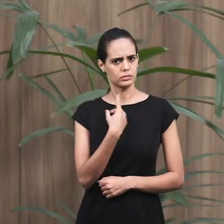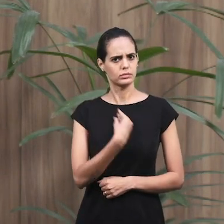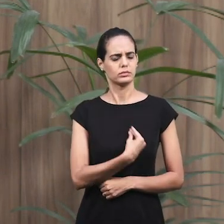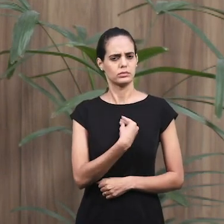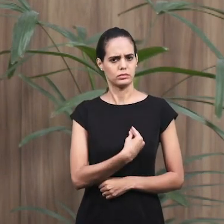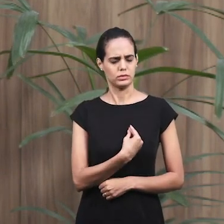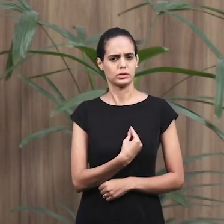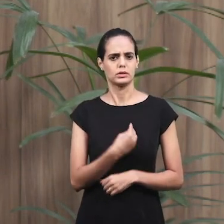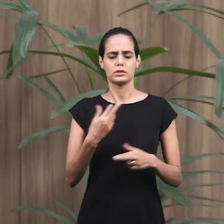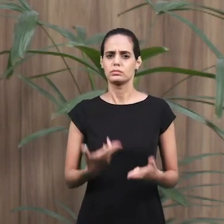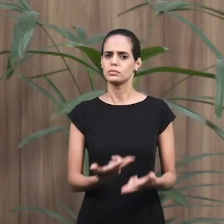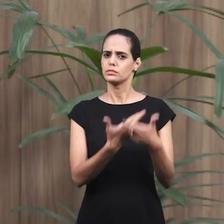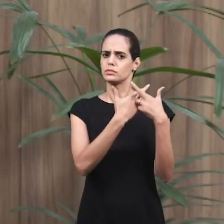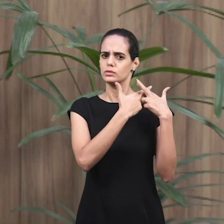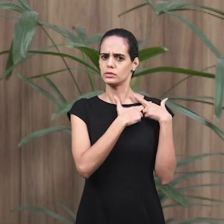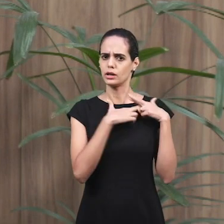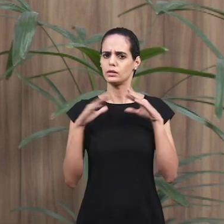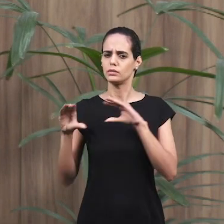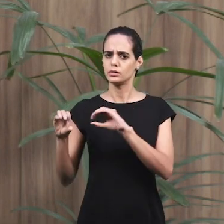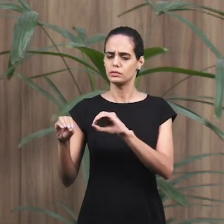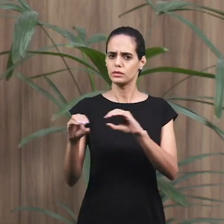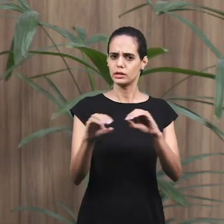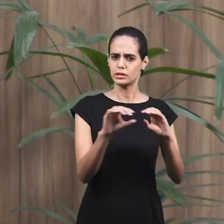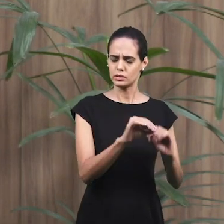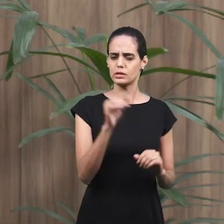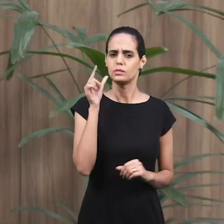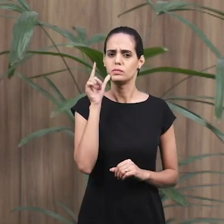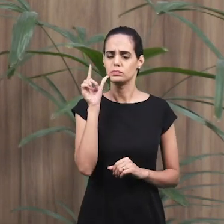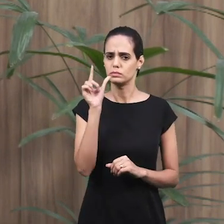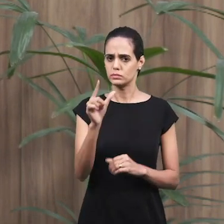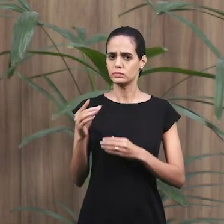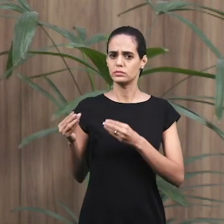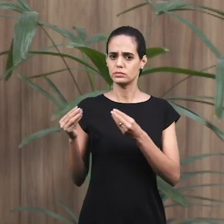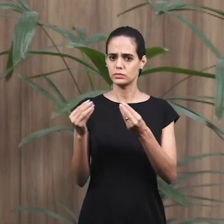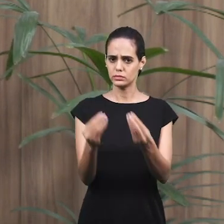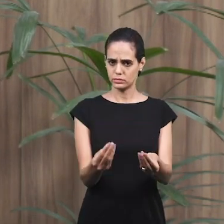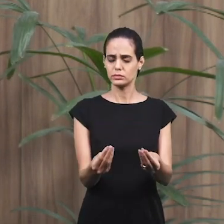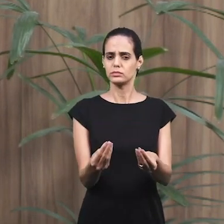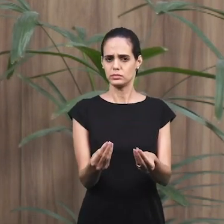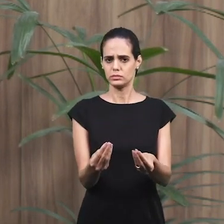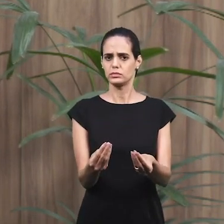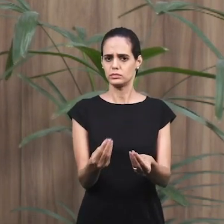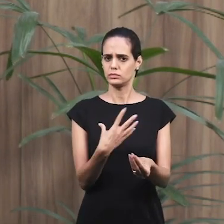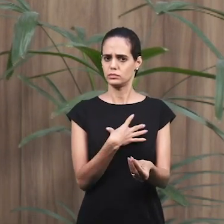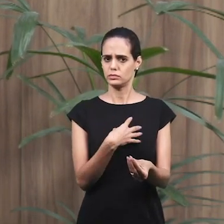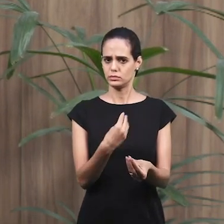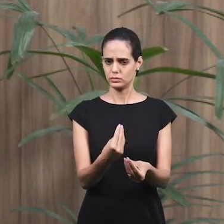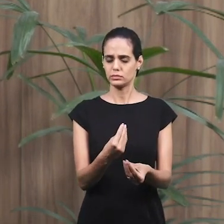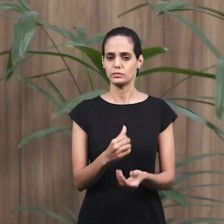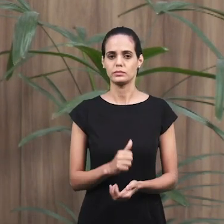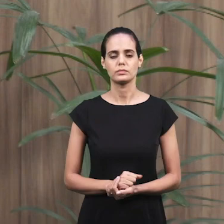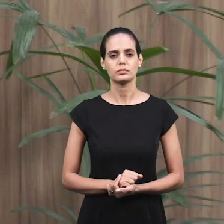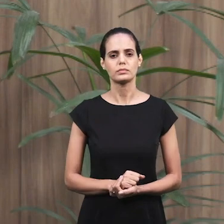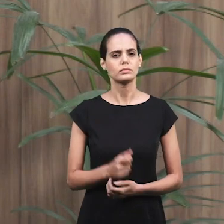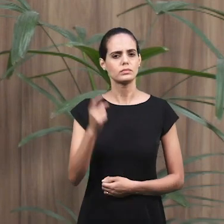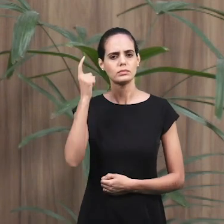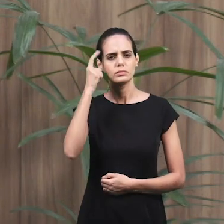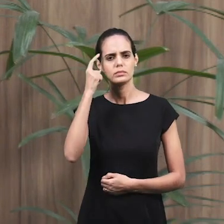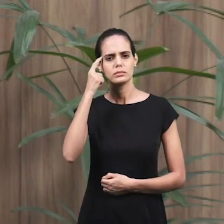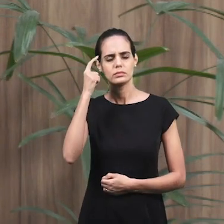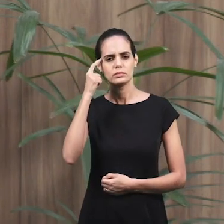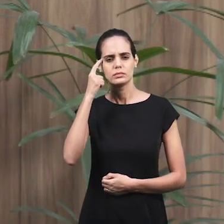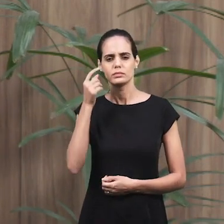nos enfants. Et par rapport à cela, nous avons pensé à quelques recommandations. Une de